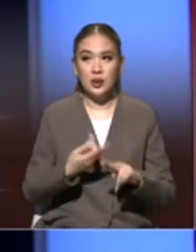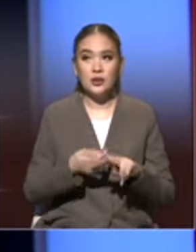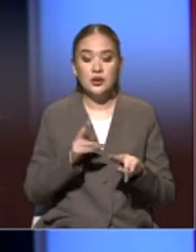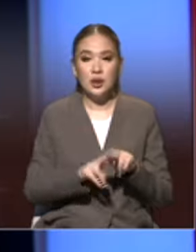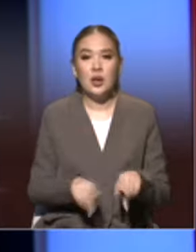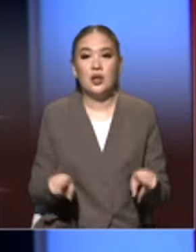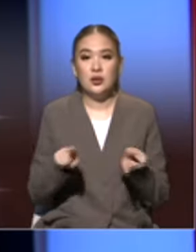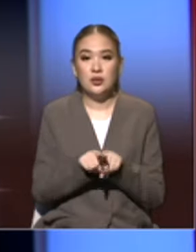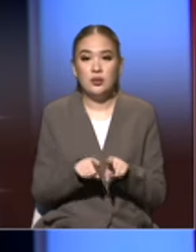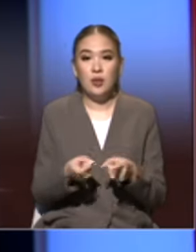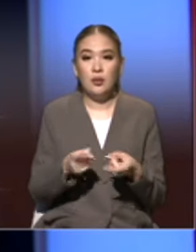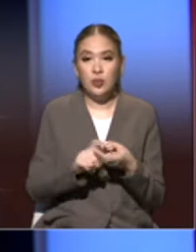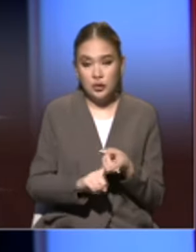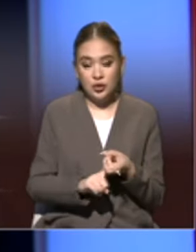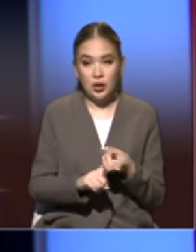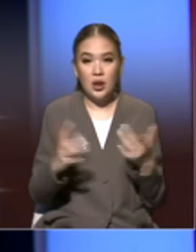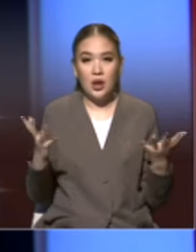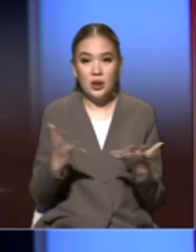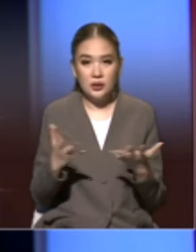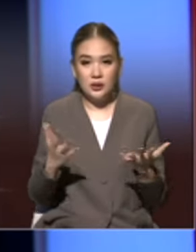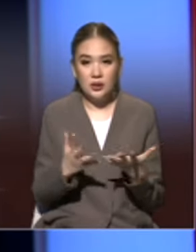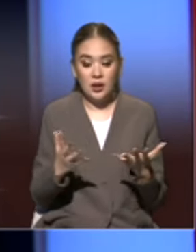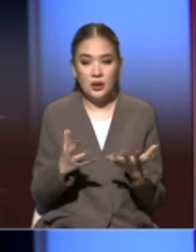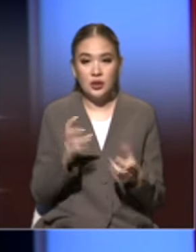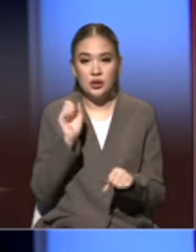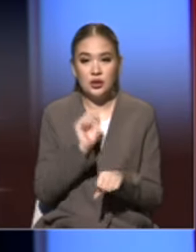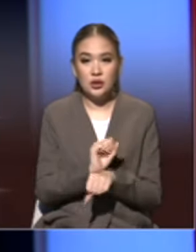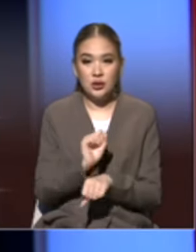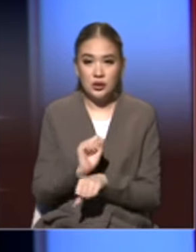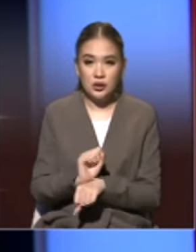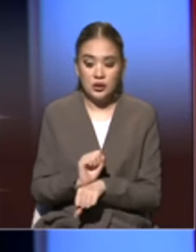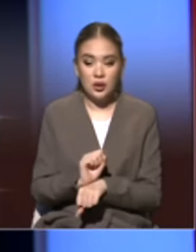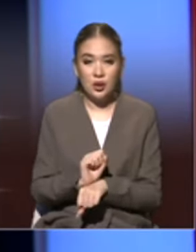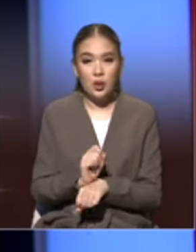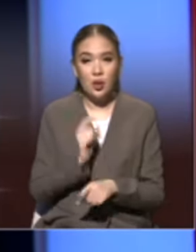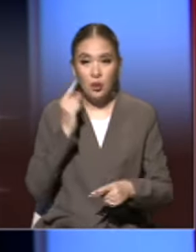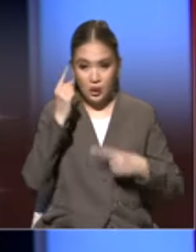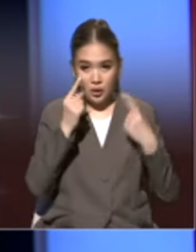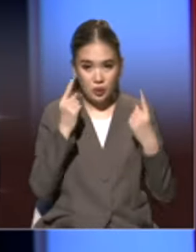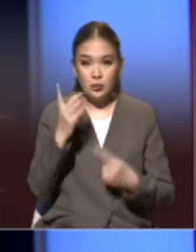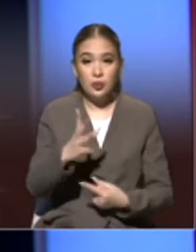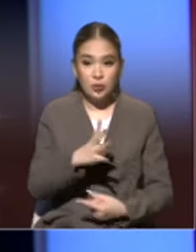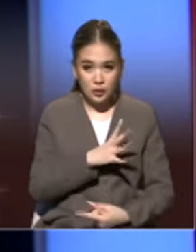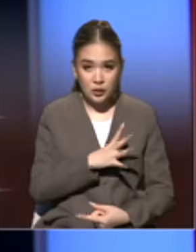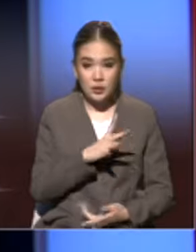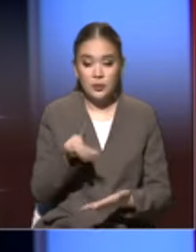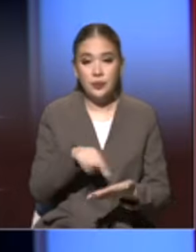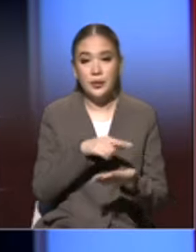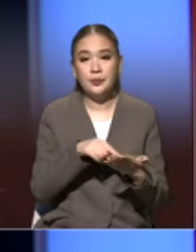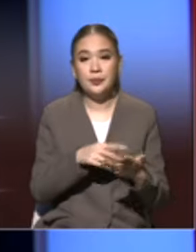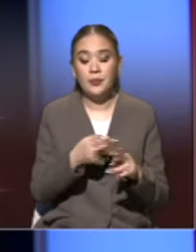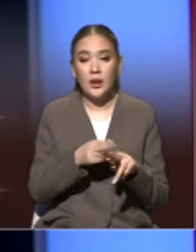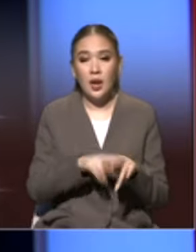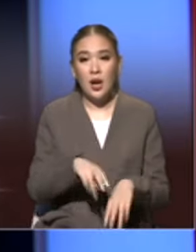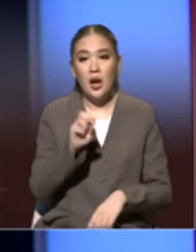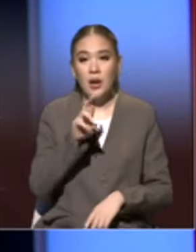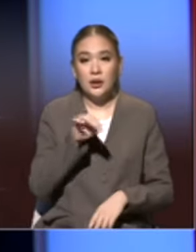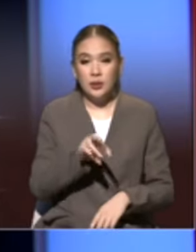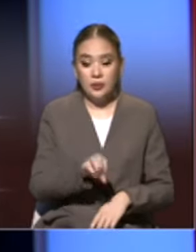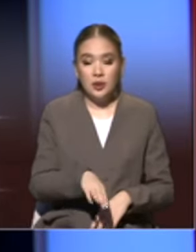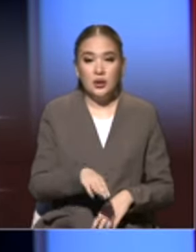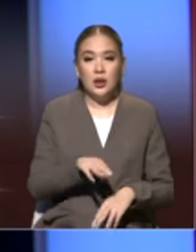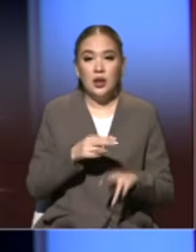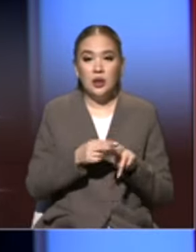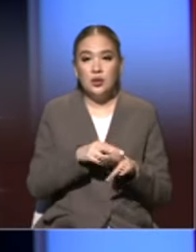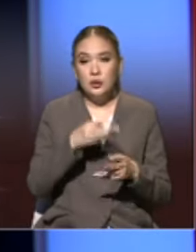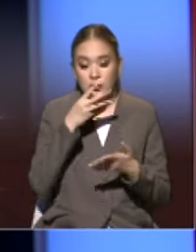осындай мәселе бойынша қандай бір шектеу вообще негізі ойлану туралы болды ма? Өйткені ол жаңағы акиматтың, мүмкін